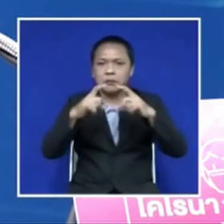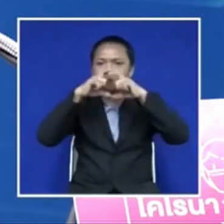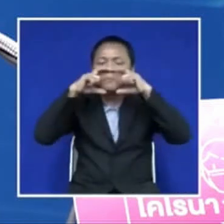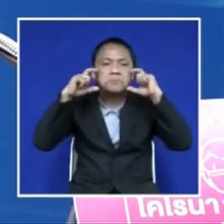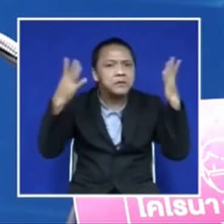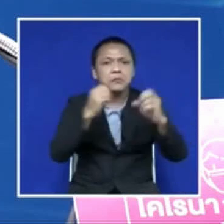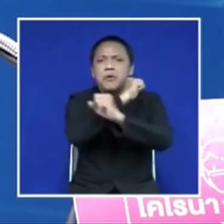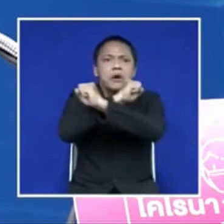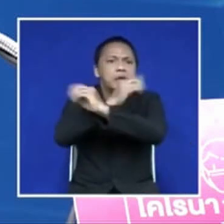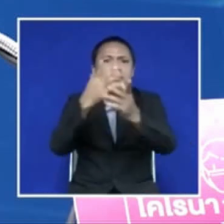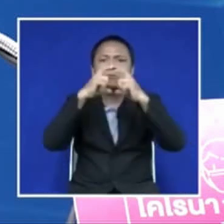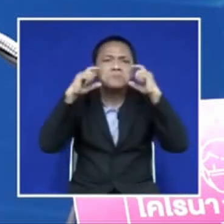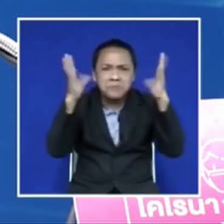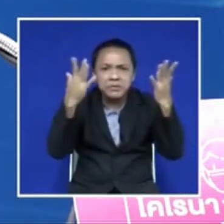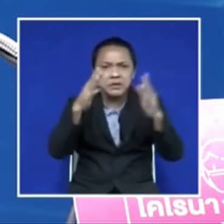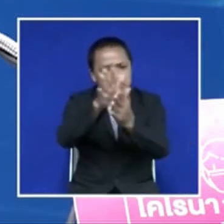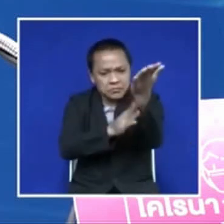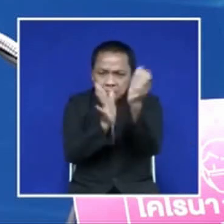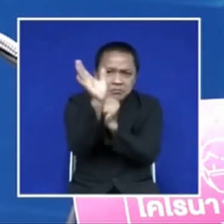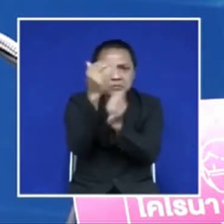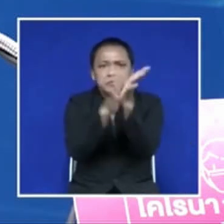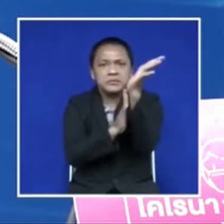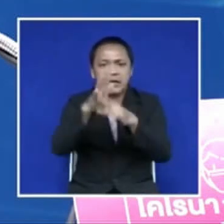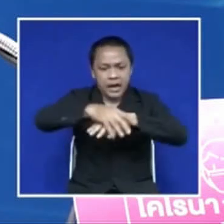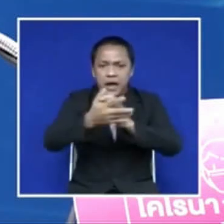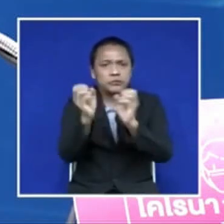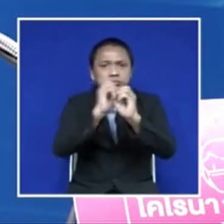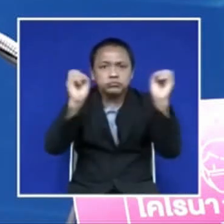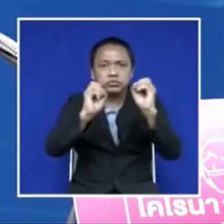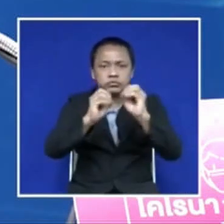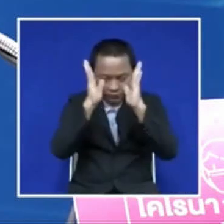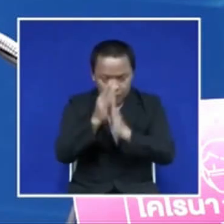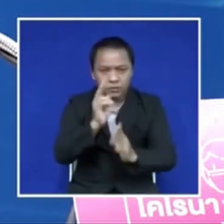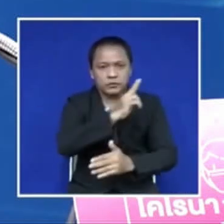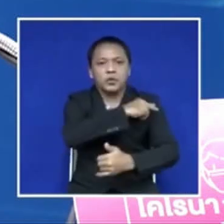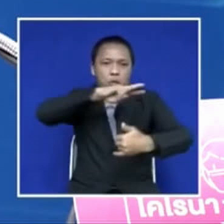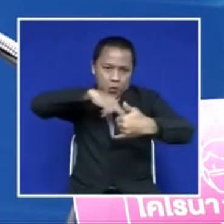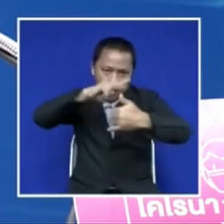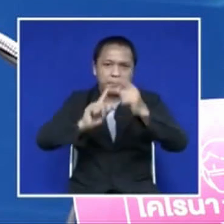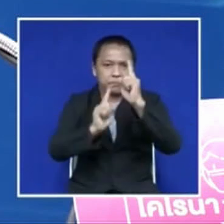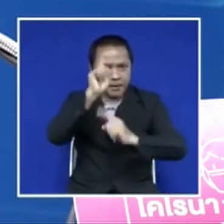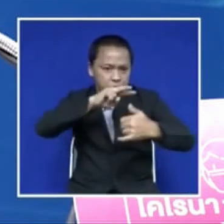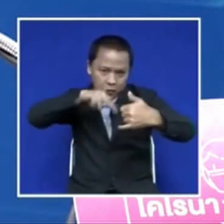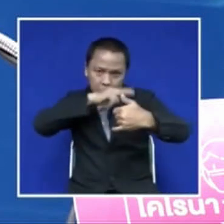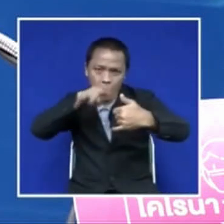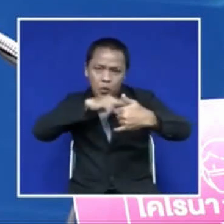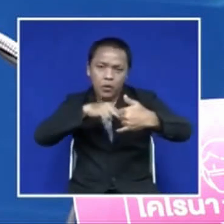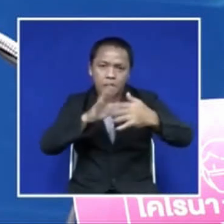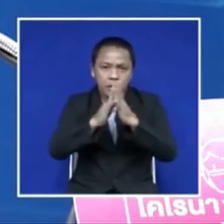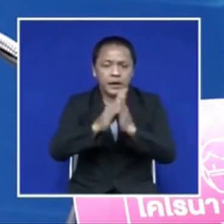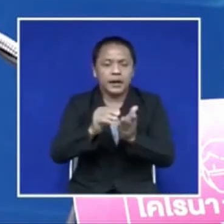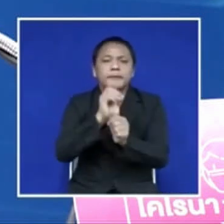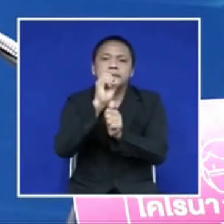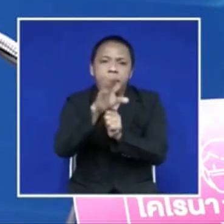กับผู้ติดเชื้อไม่ได้พูดคุยเกิน 5นาทีถือว่าเสี่ยงน้อยแต่ก็จะได้รับคำแนะนำเรื่องของการสังเกตอาการอะไรกันต่อไปไม่ใช่ผู้สื่อข่าวนะ